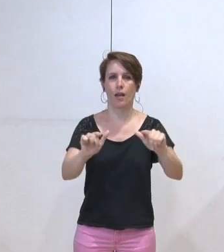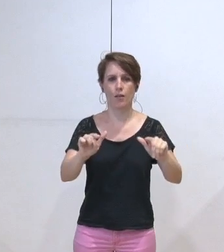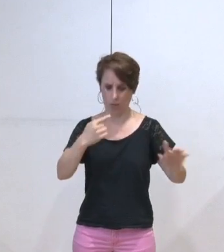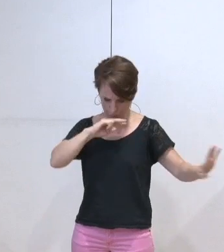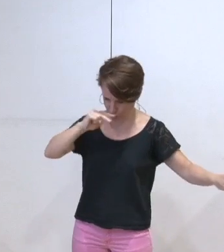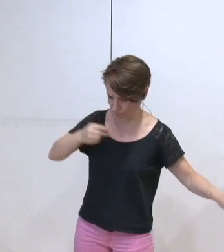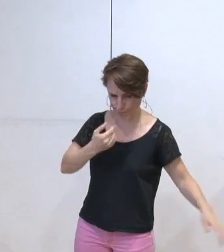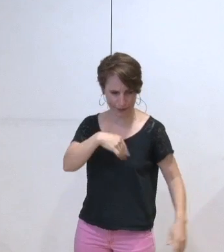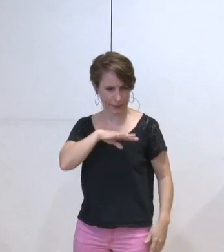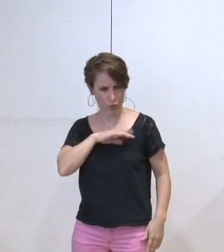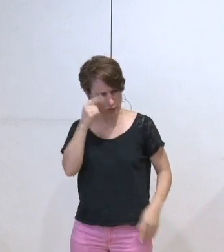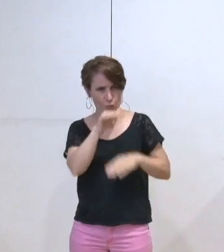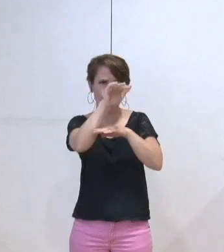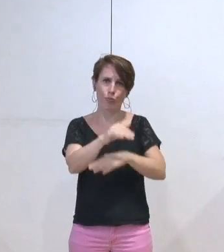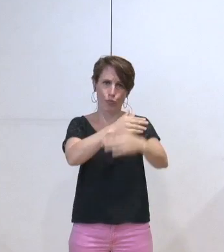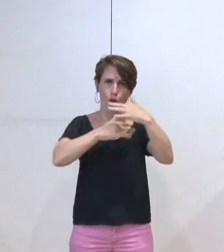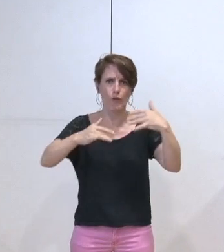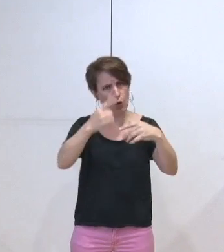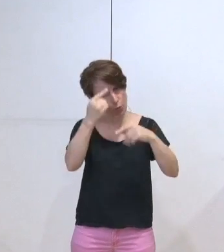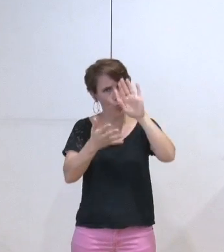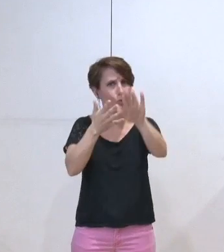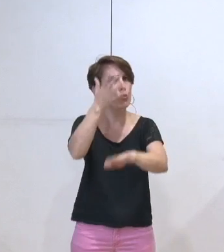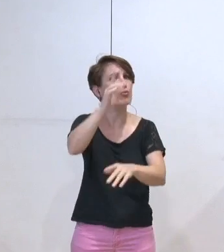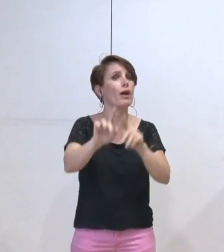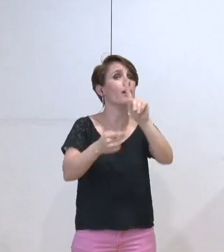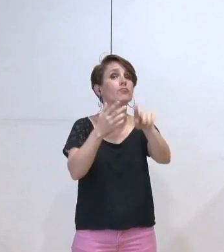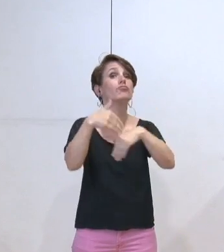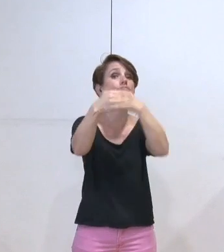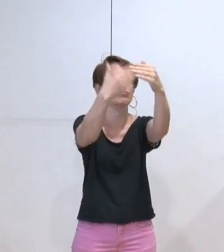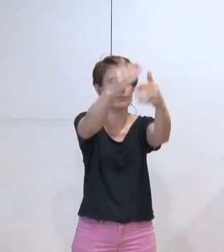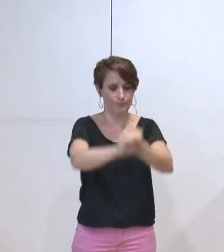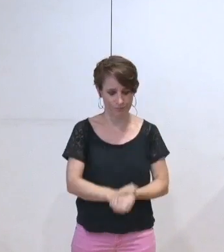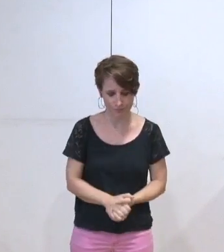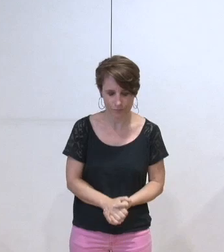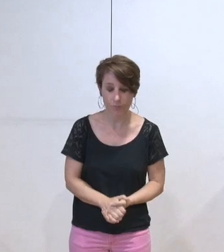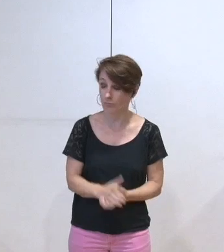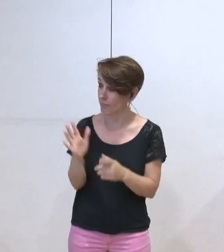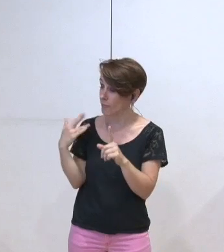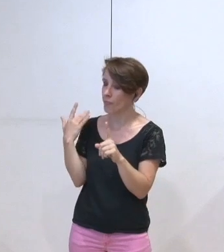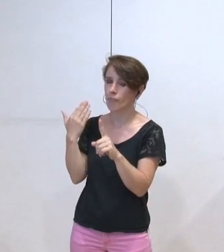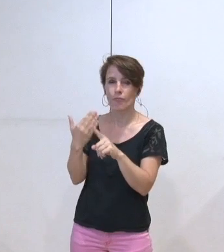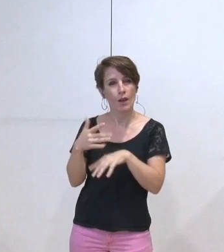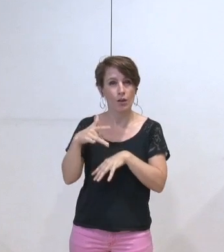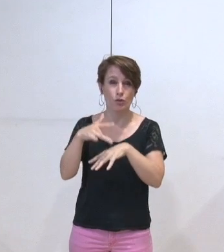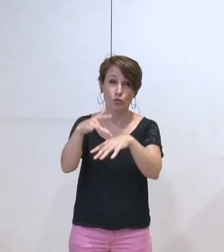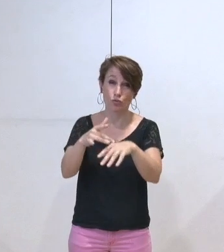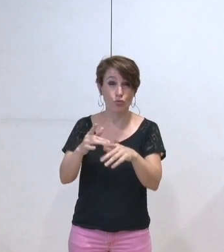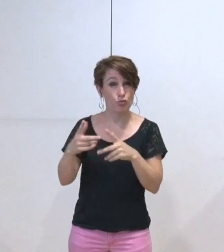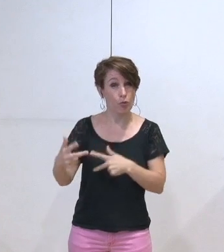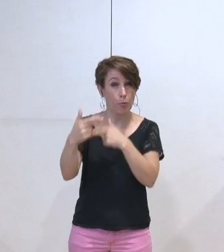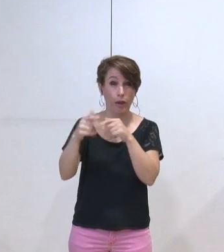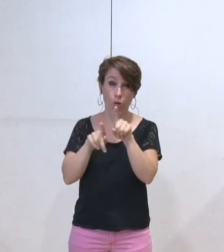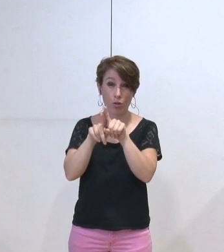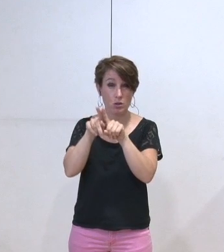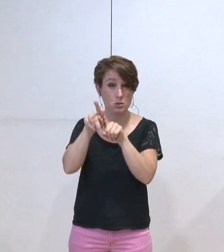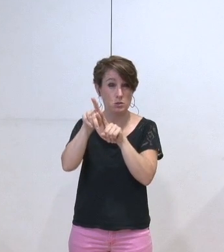environnement et des générations futures au cœur des chaleurs accablantes que nous avons connu et qui frappent que nous